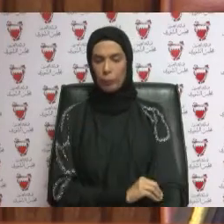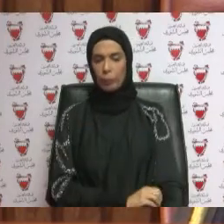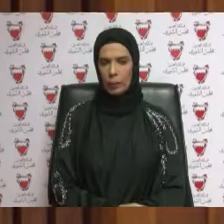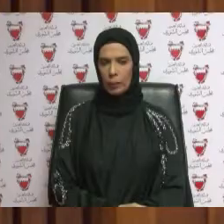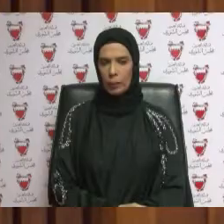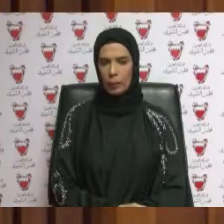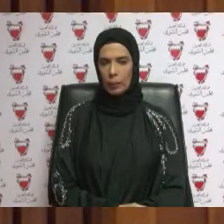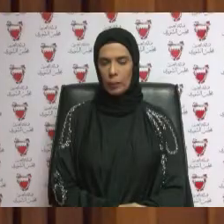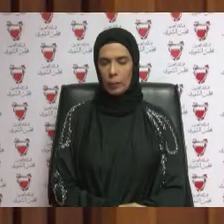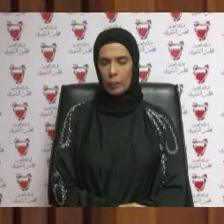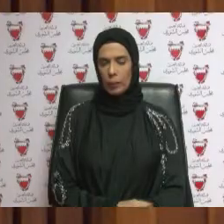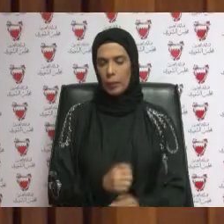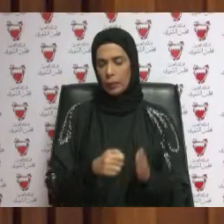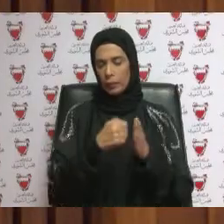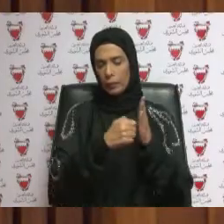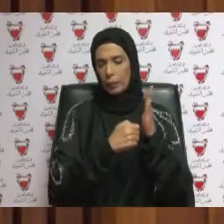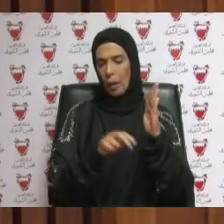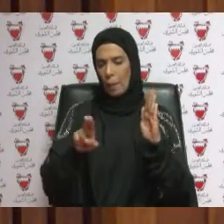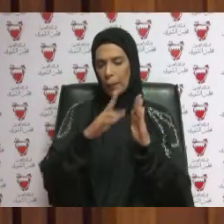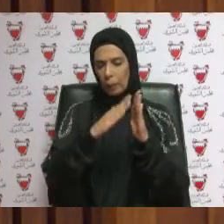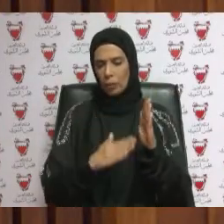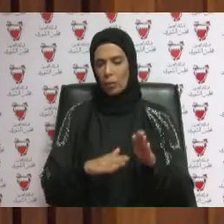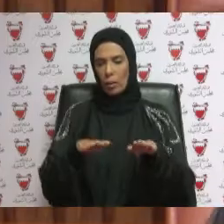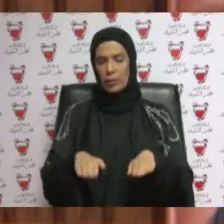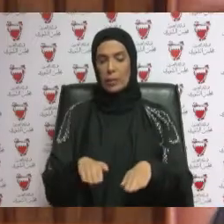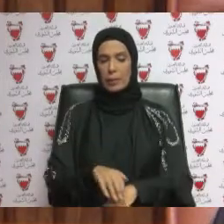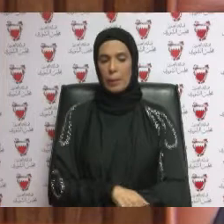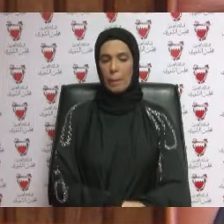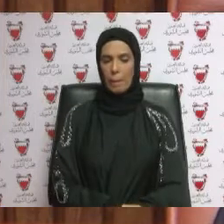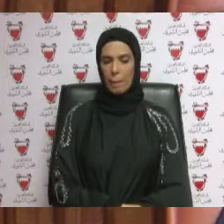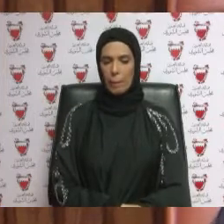المقرر. أرجو تثبيت التقرير في مضبطة الجلسة.